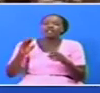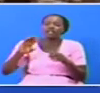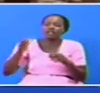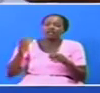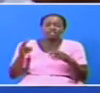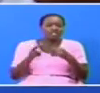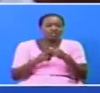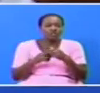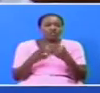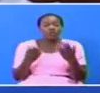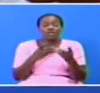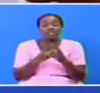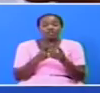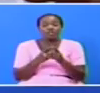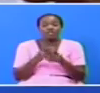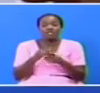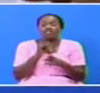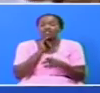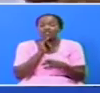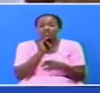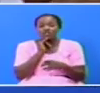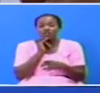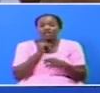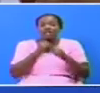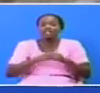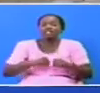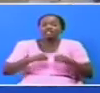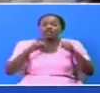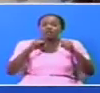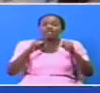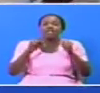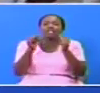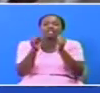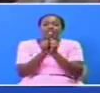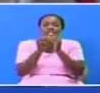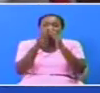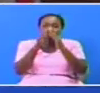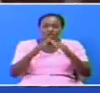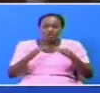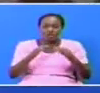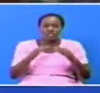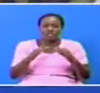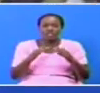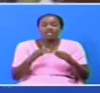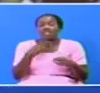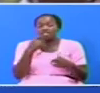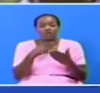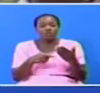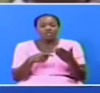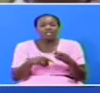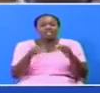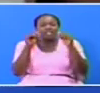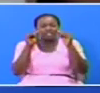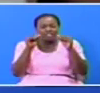ambapo mkutano uliofanywa mjini Isiolo. Mwenyekiti wa mpango wa kitaifa wa nyumba kumi Joseph Kaguthi alisema mafunzo